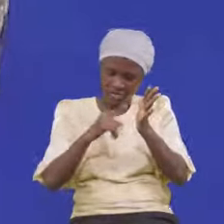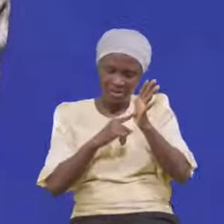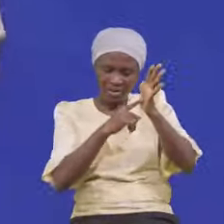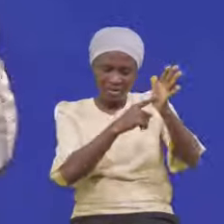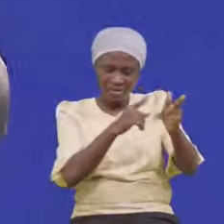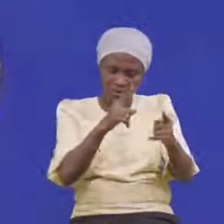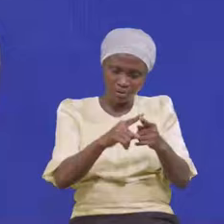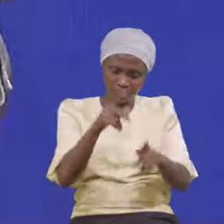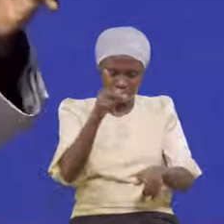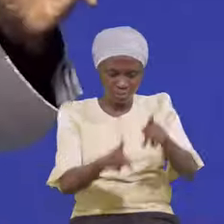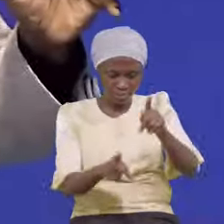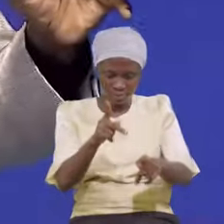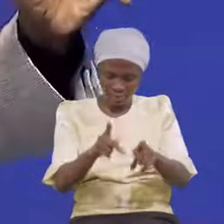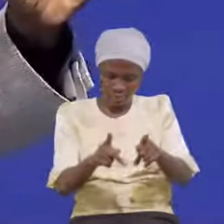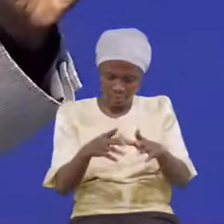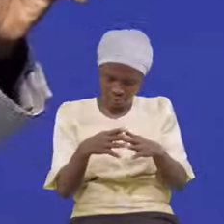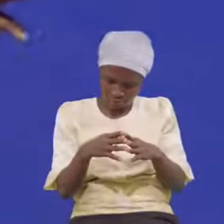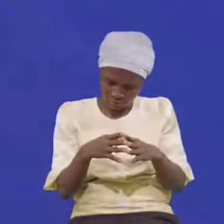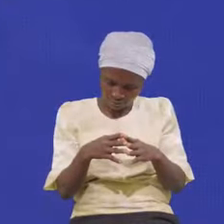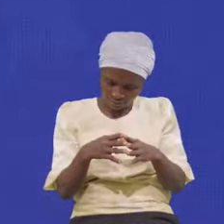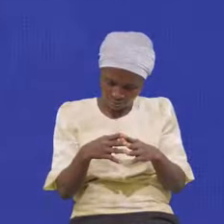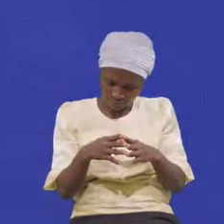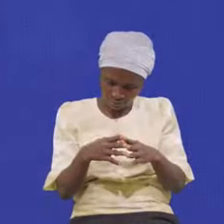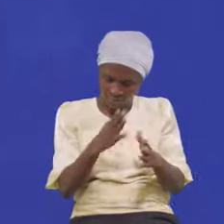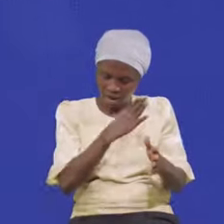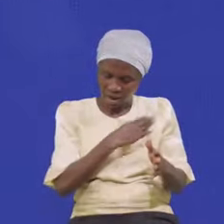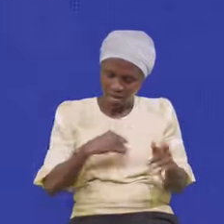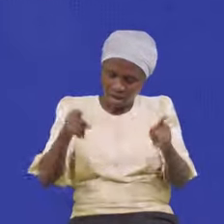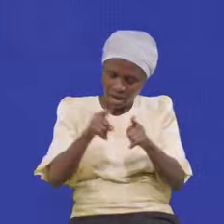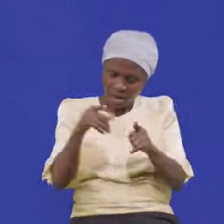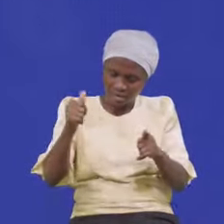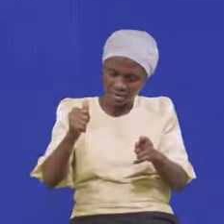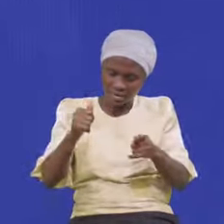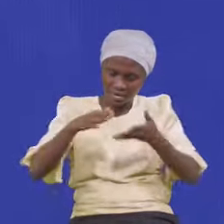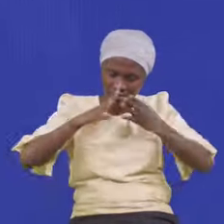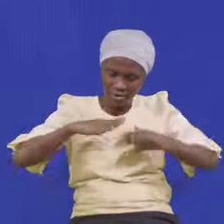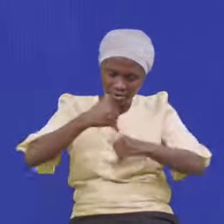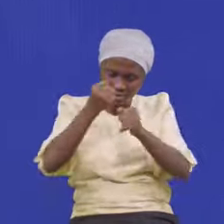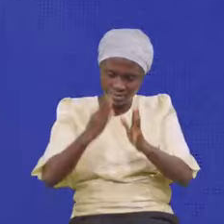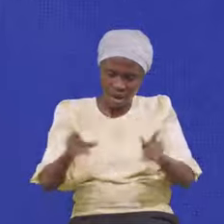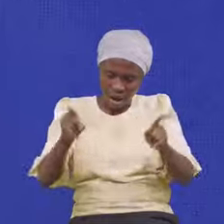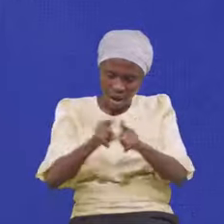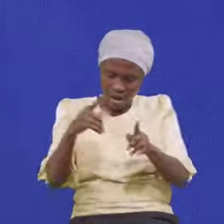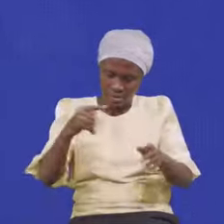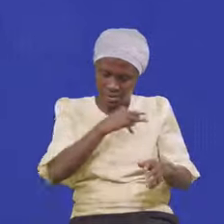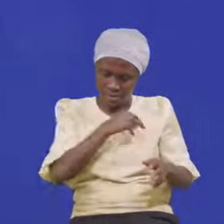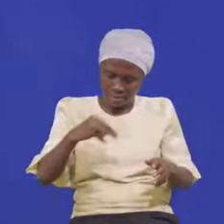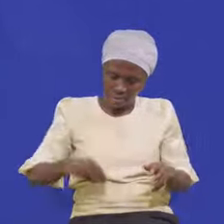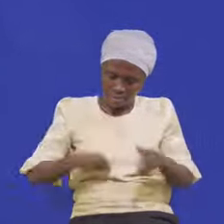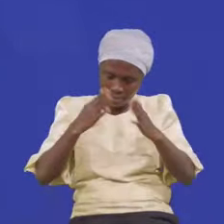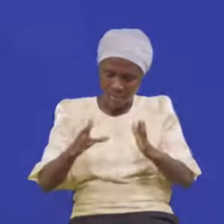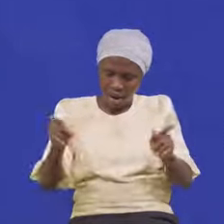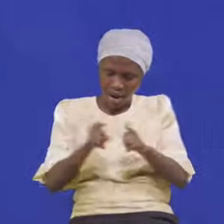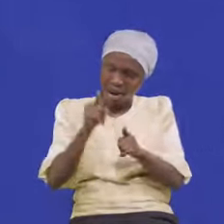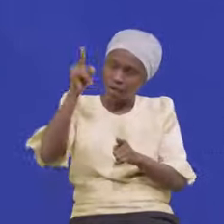the people. ప్రజలకు బయలుపరచబడి ఉన్నాడు. As a mediator. మధ్యవర్తిగా. As a messiah. మెస్సయగా. As the one that